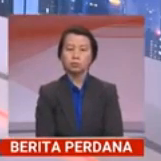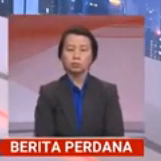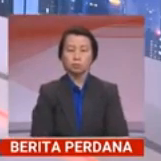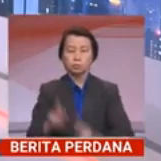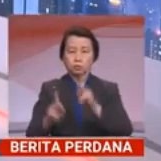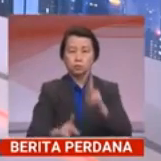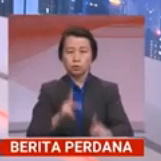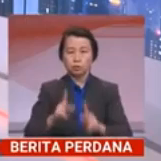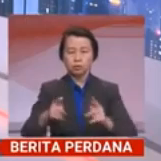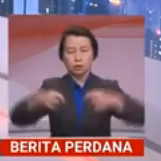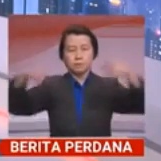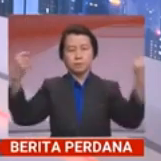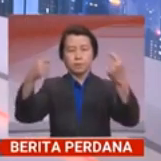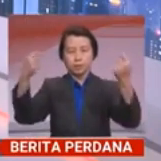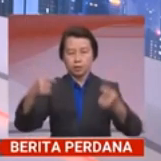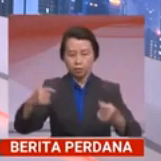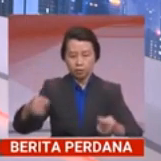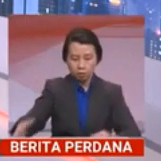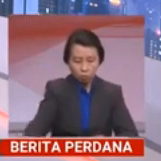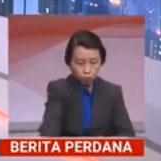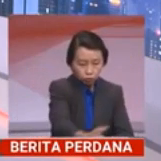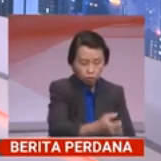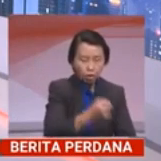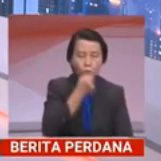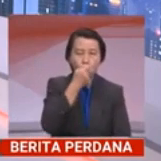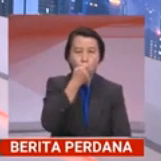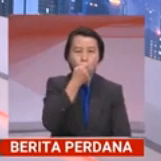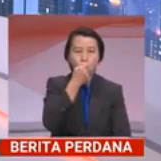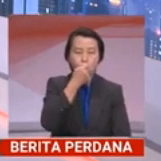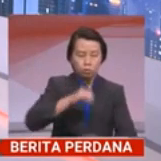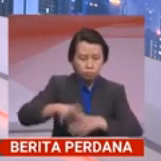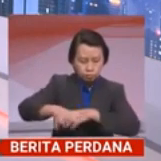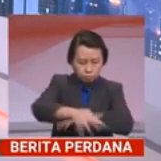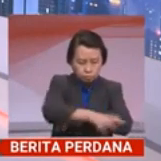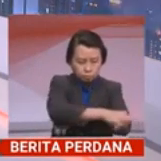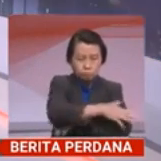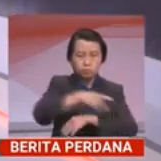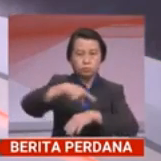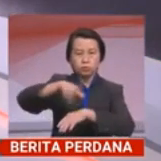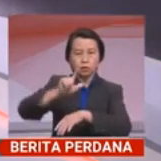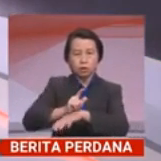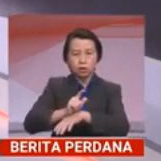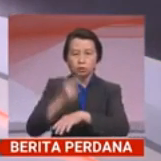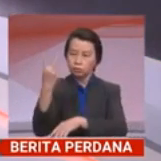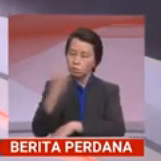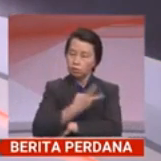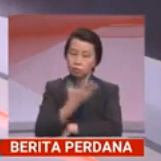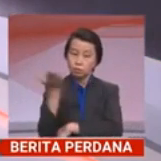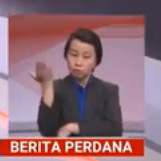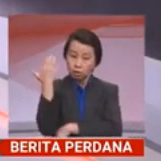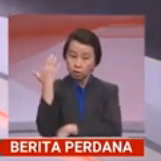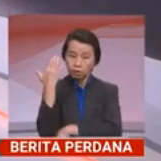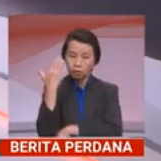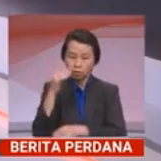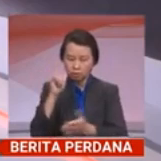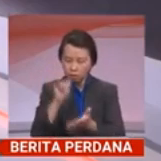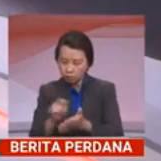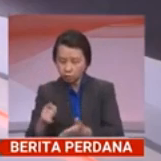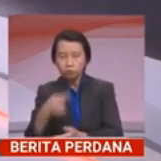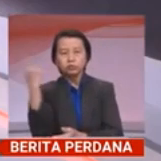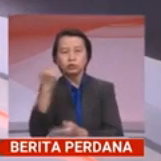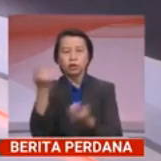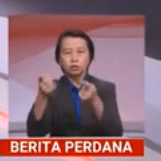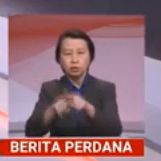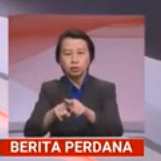Penduduk berpesta mengutip siput kabung yang terdampar di Pantai Cenang Langkawi sejak dua hari lalu. Fenomena itu kerap